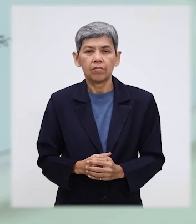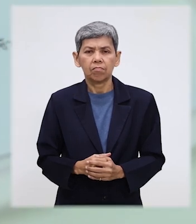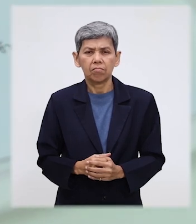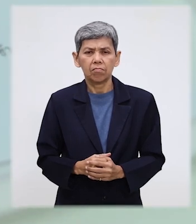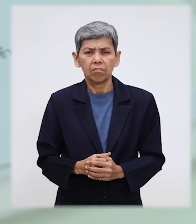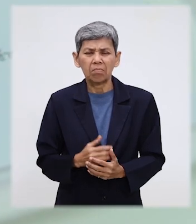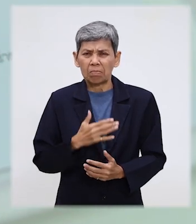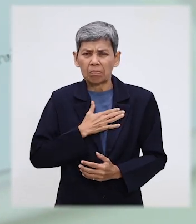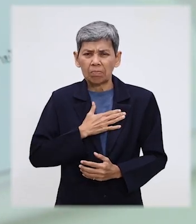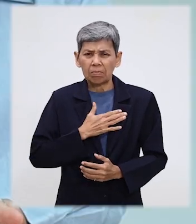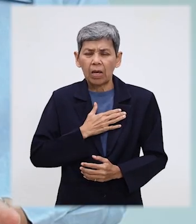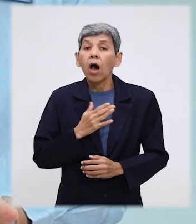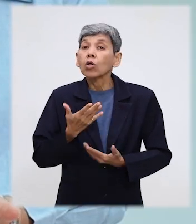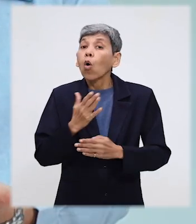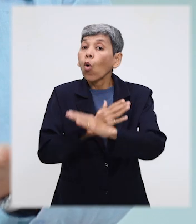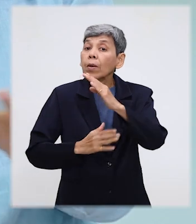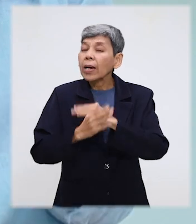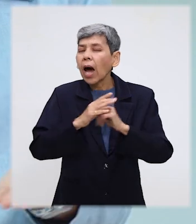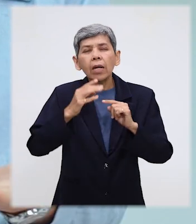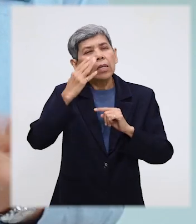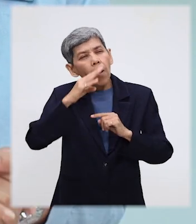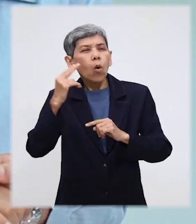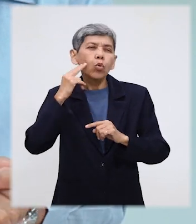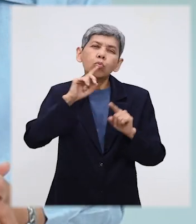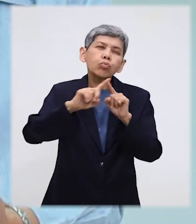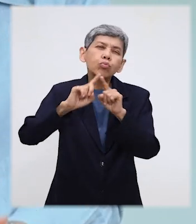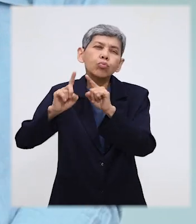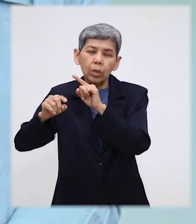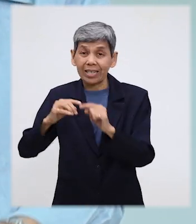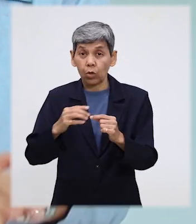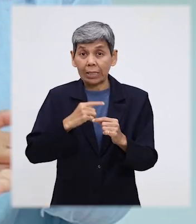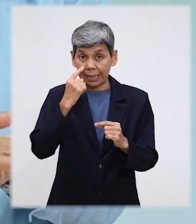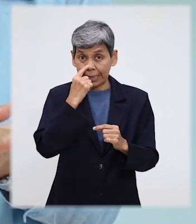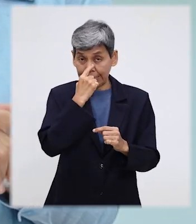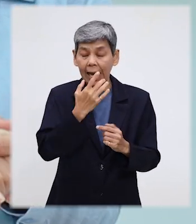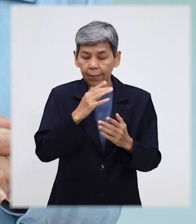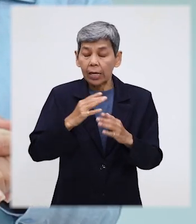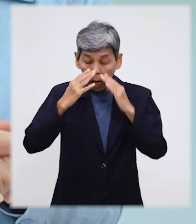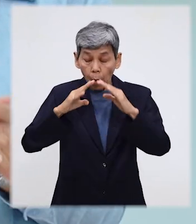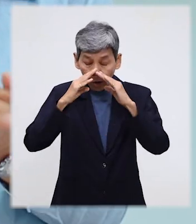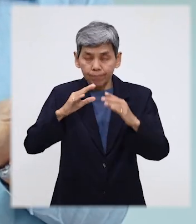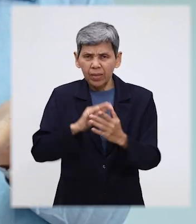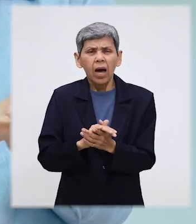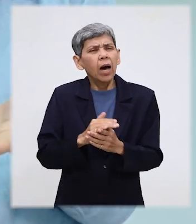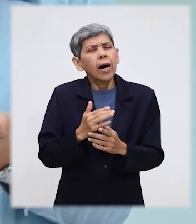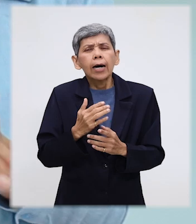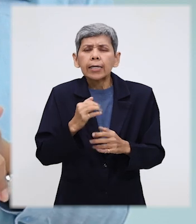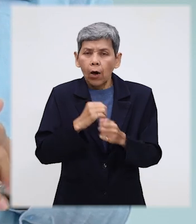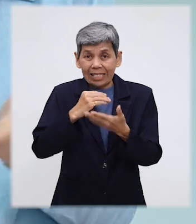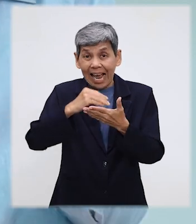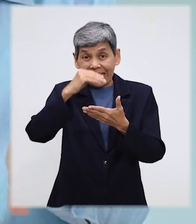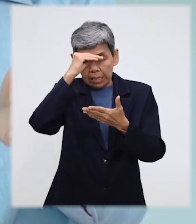้จริงๆอย่างในส่วนของคนพิการทุกๆประเภทหรือว่าอย่างคนพิการทางด้านสายตาเนี่ยในเรื่องของการเข้าเ